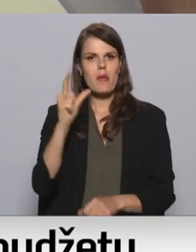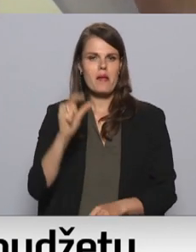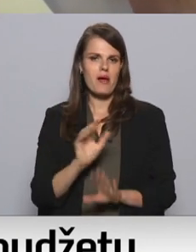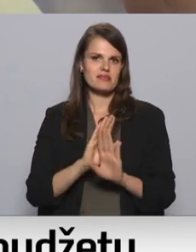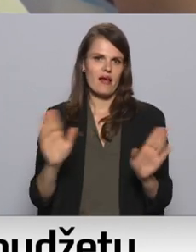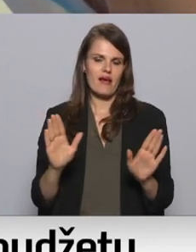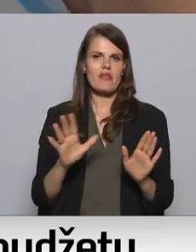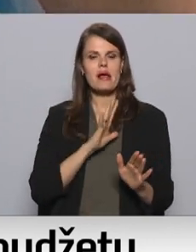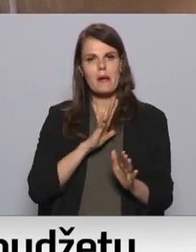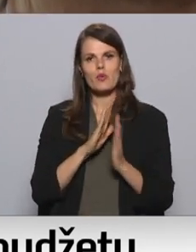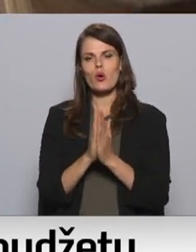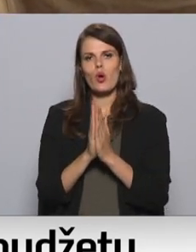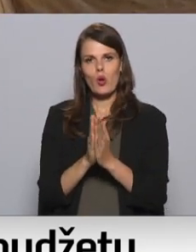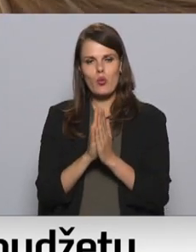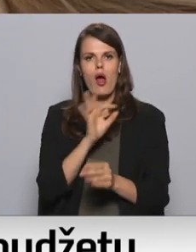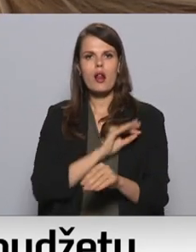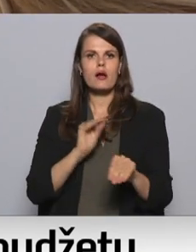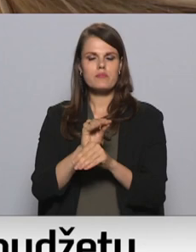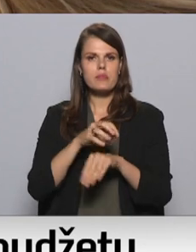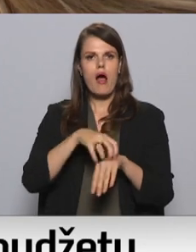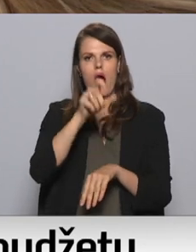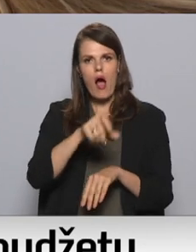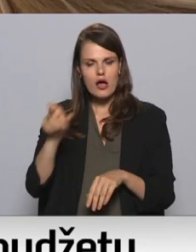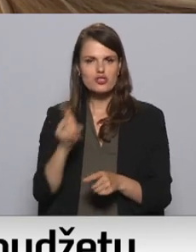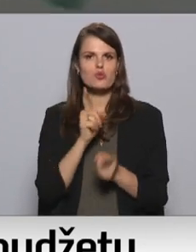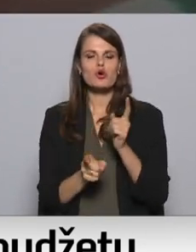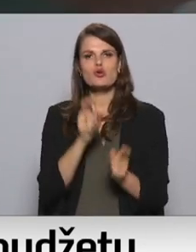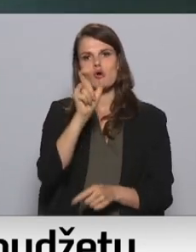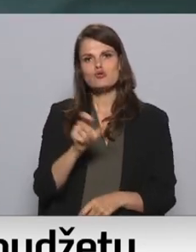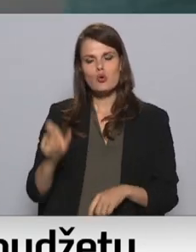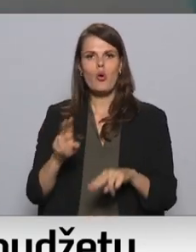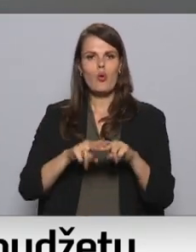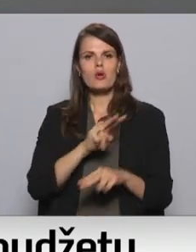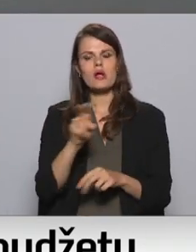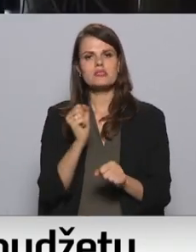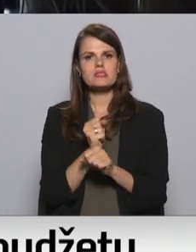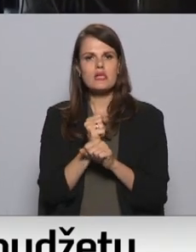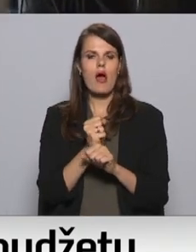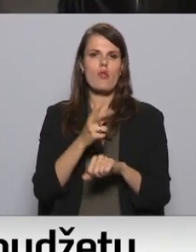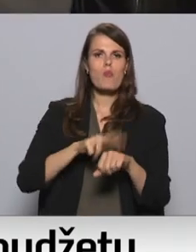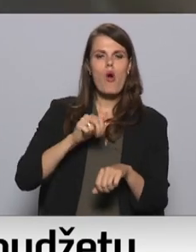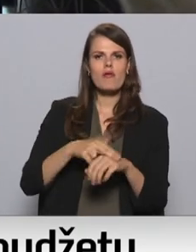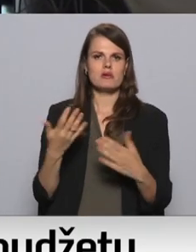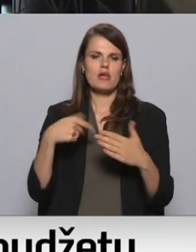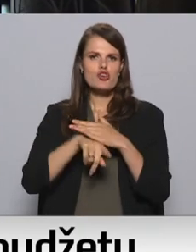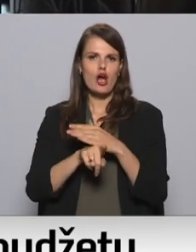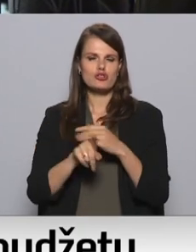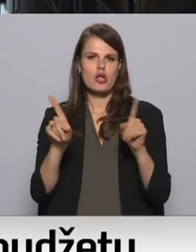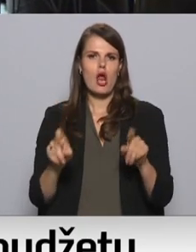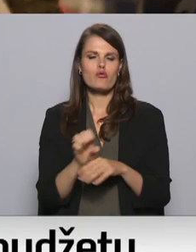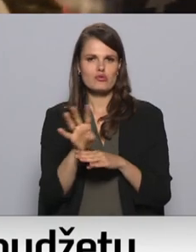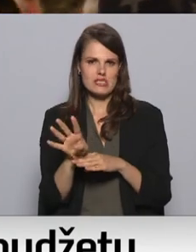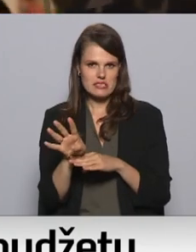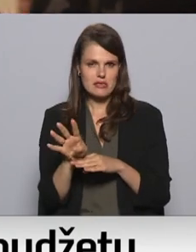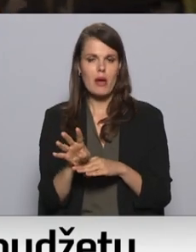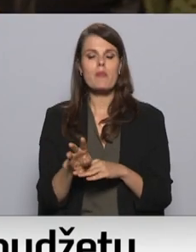lūgusi. Algu pieaugums paredzēts mediķiem, skolotājiem un iekšlietu struktūrās strādājošajiem. Kā būtisku panākumu Reirs un premjers